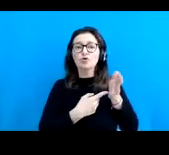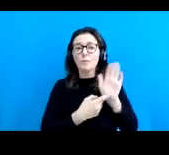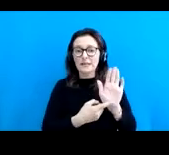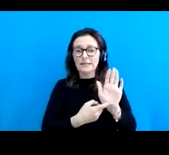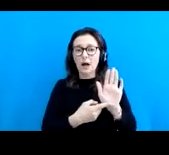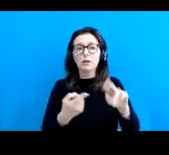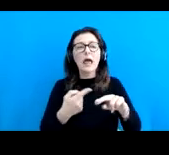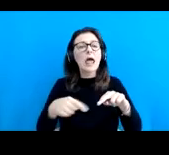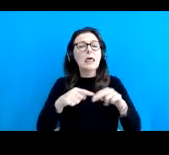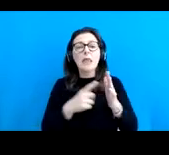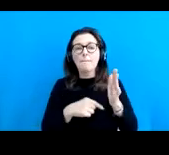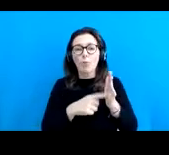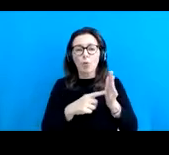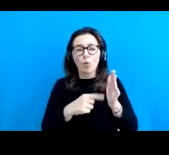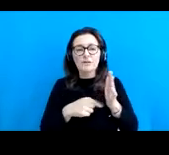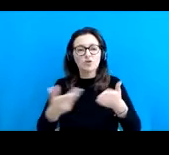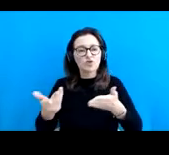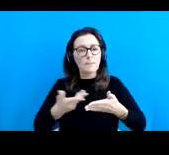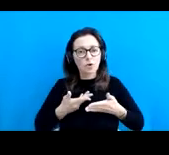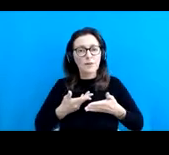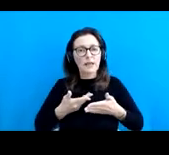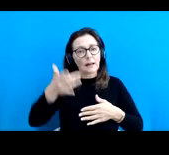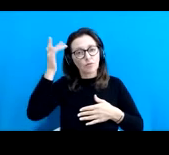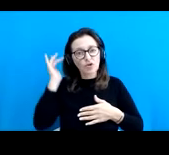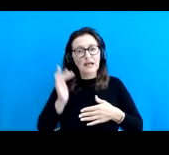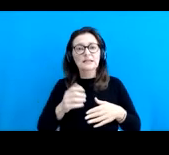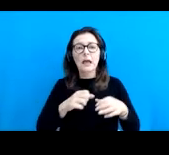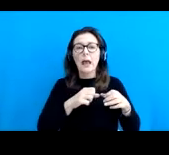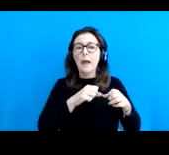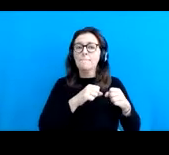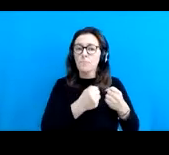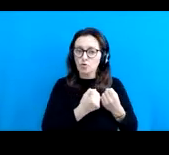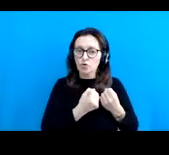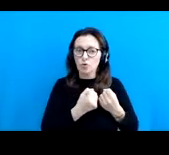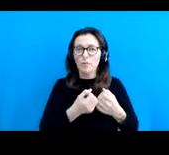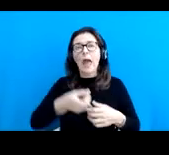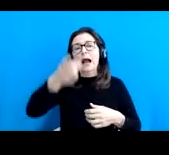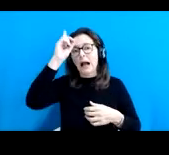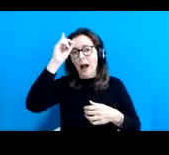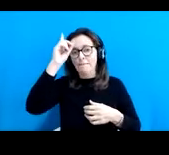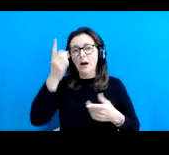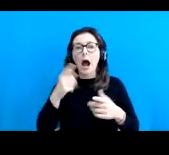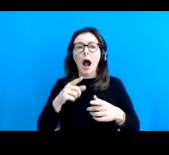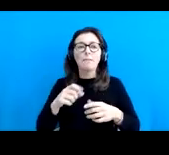najpogostejše pridobljene možganske poškodbe, kot sta na primer kap in poškodba glave.